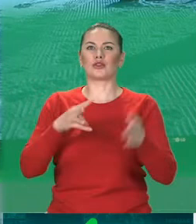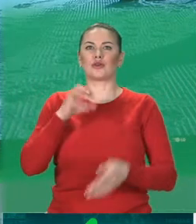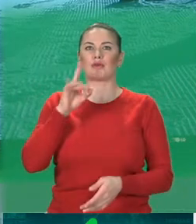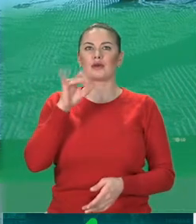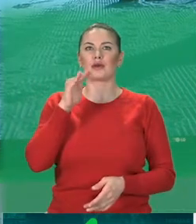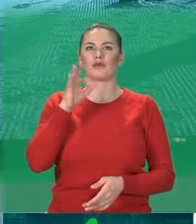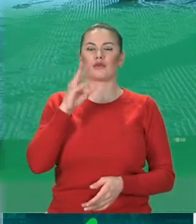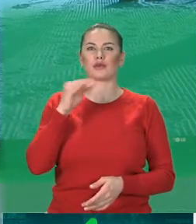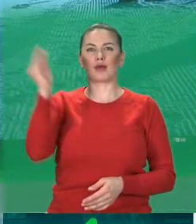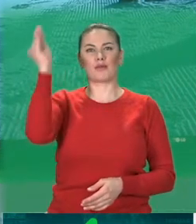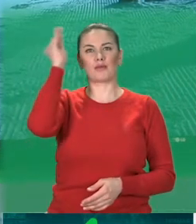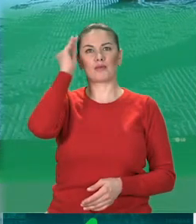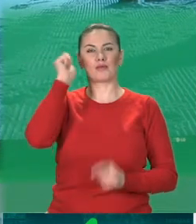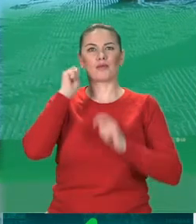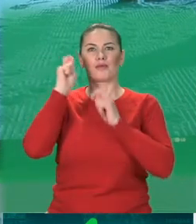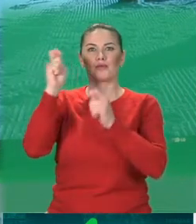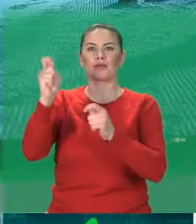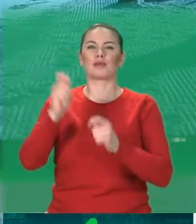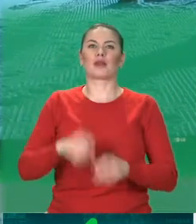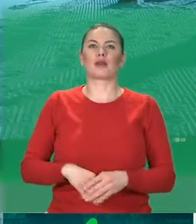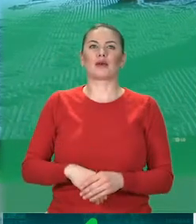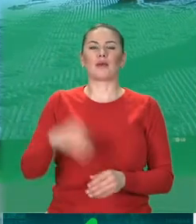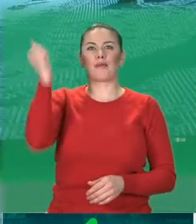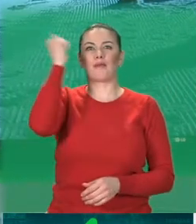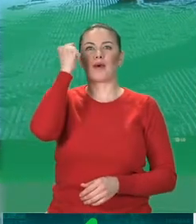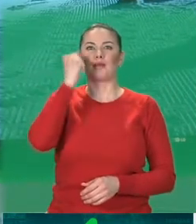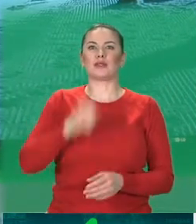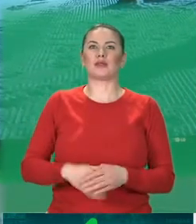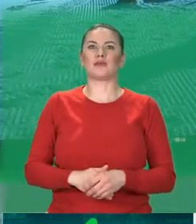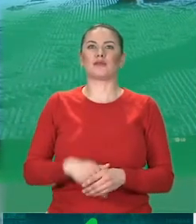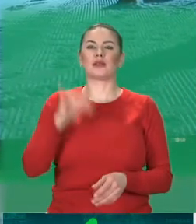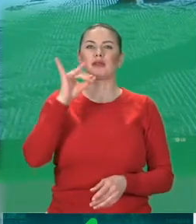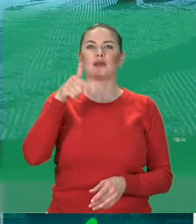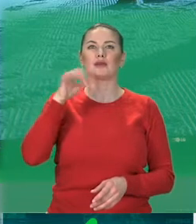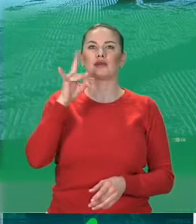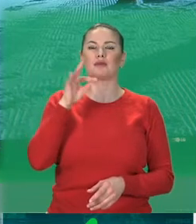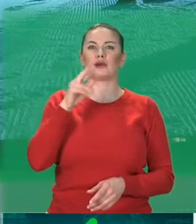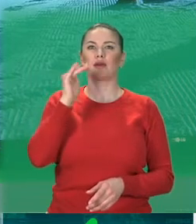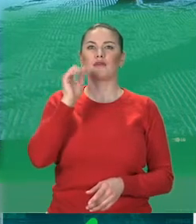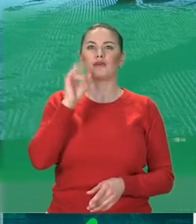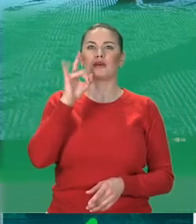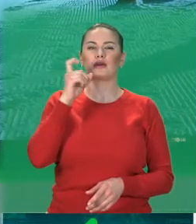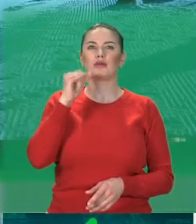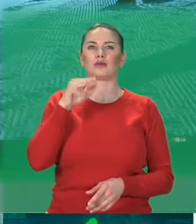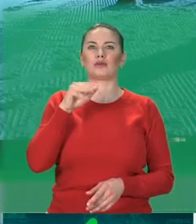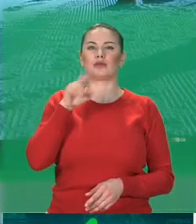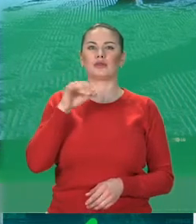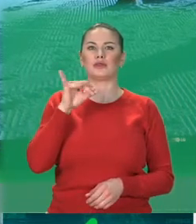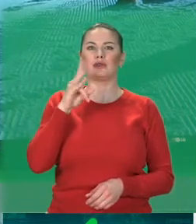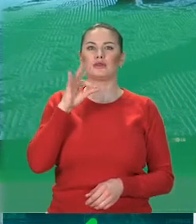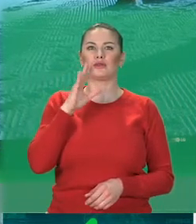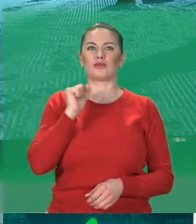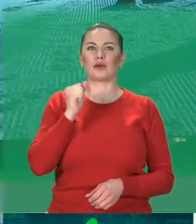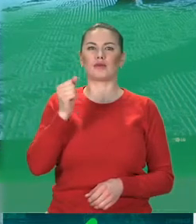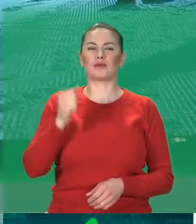Игоря Фархудинова. Старт был дан в селе Лесное Корсаковского района. Среди желающих испытать себя оказался и олимпийский чемпион Никита